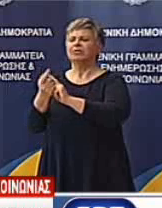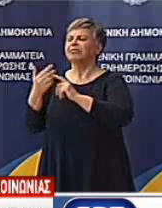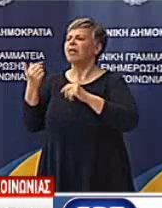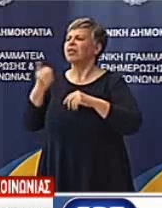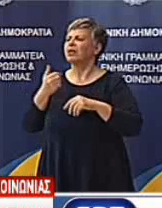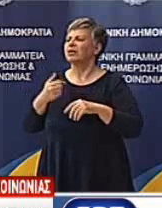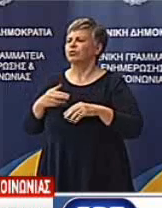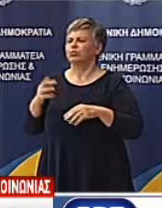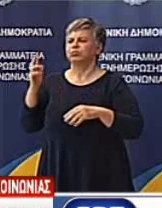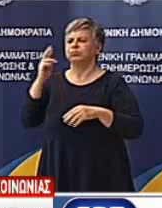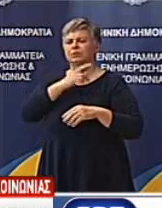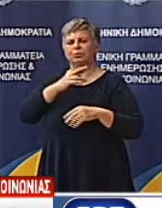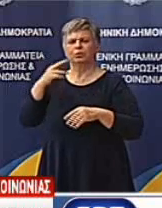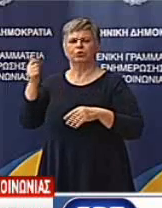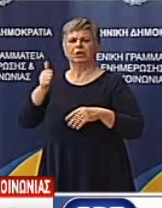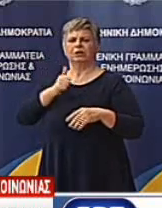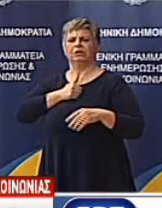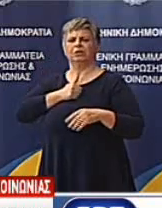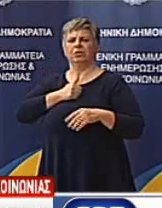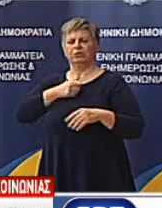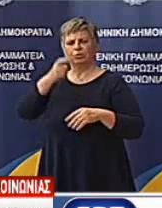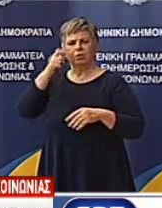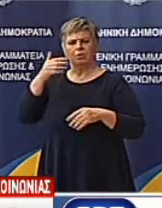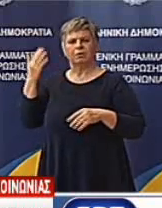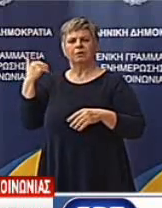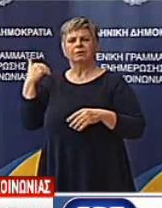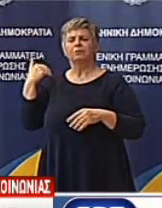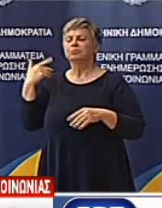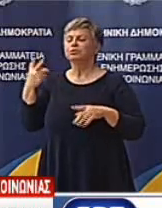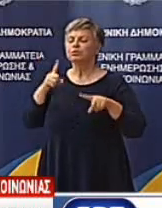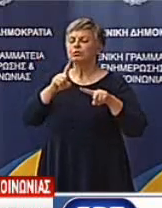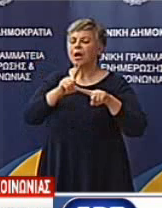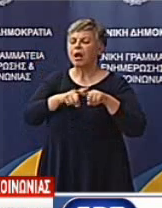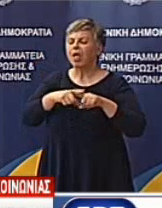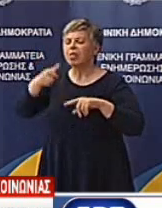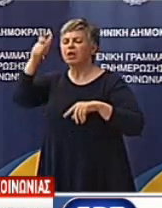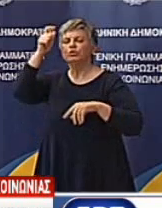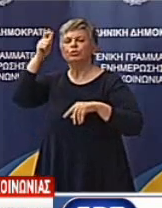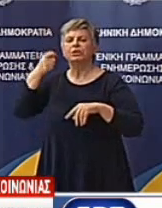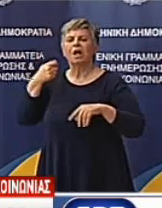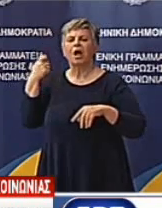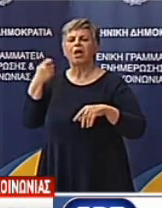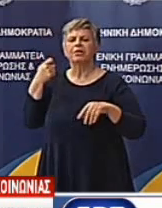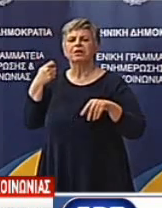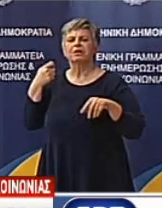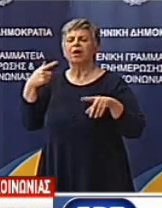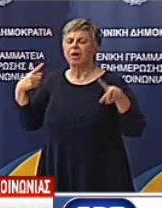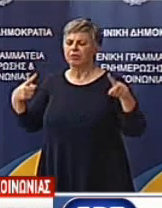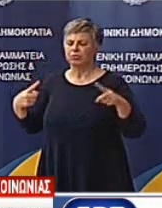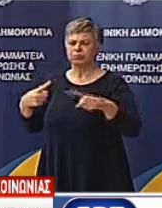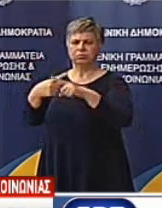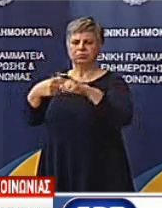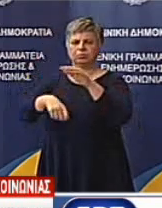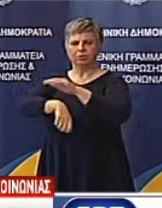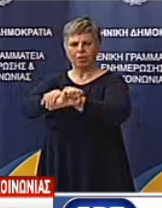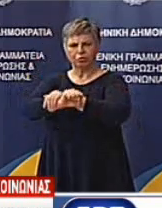διάδρομο μετά από τον αγώνα που ήταν Εθνική Τουρκία και Εθνική Ελλάδος, στον οποίο είχαμε πάει. Κάποιοι άνθρωποι πριν